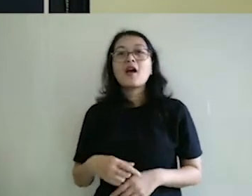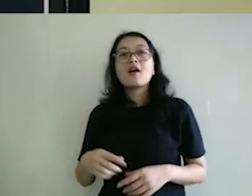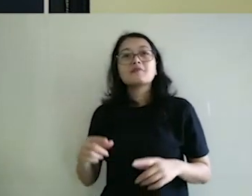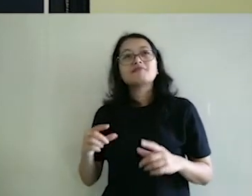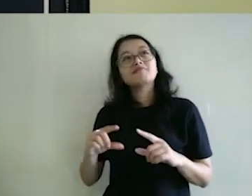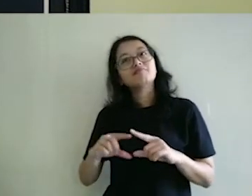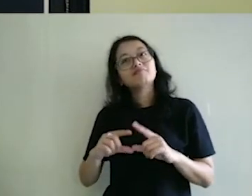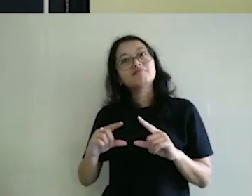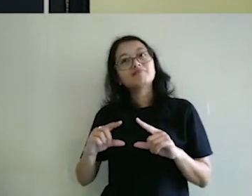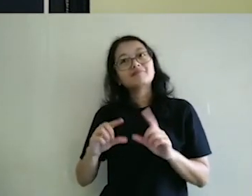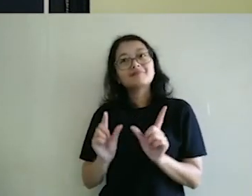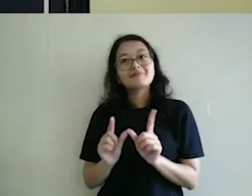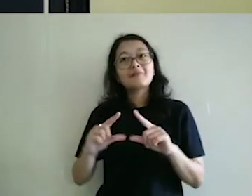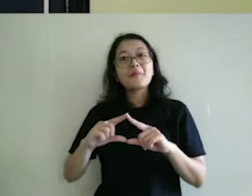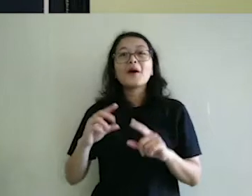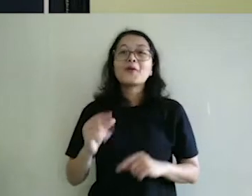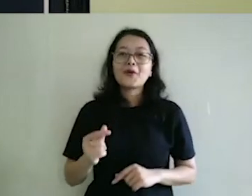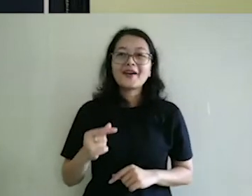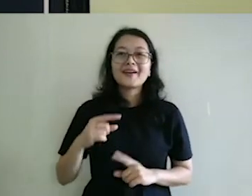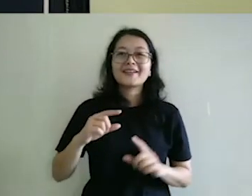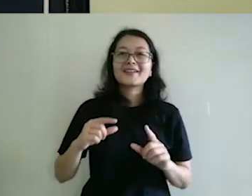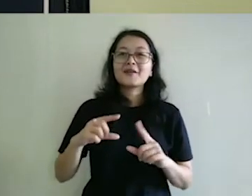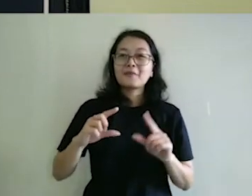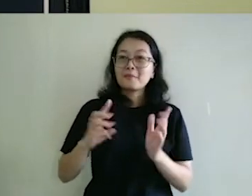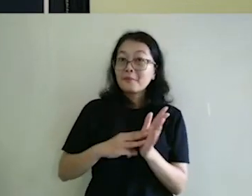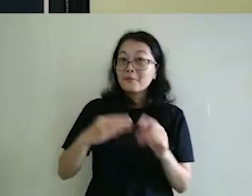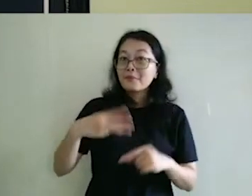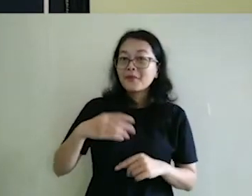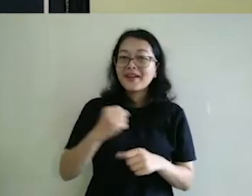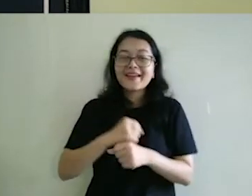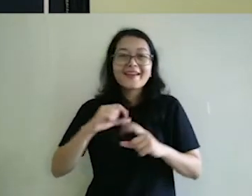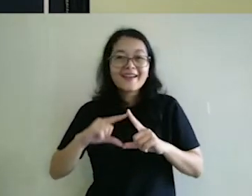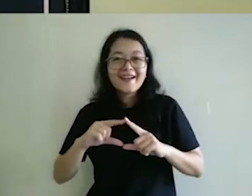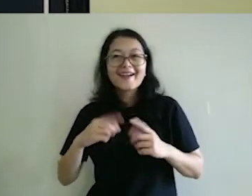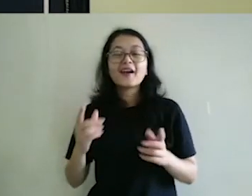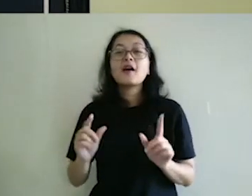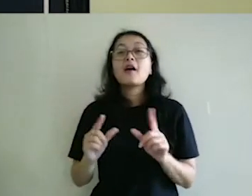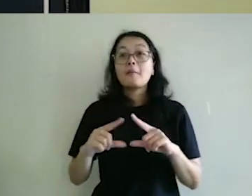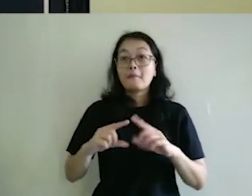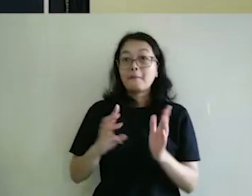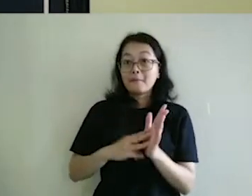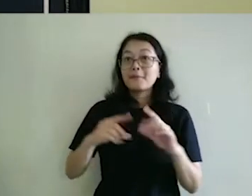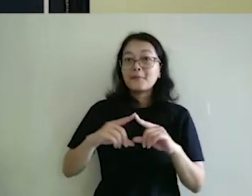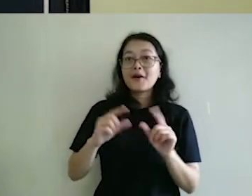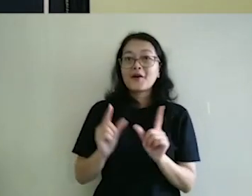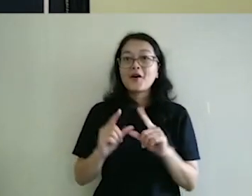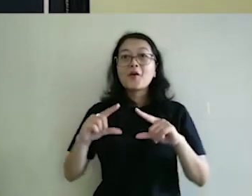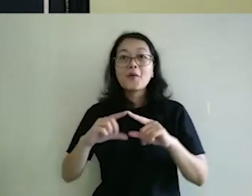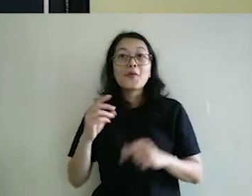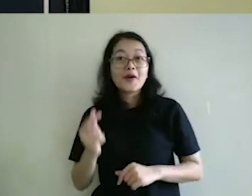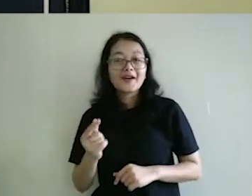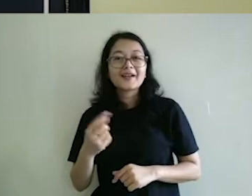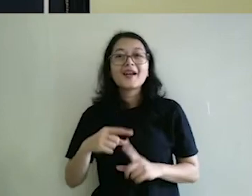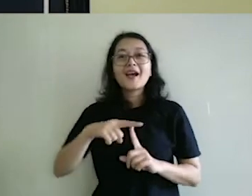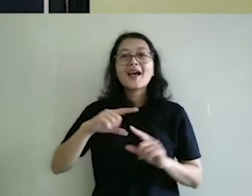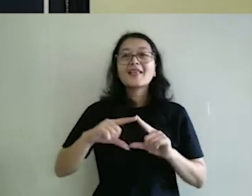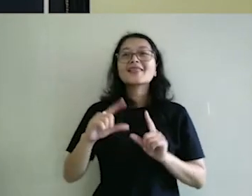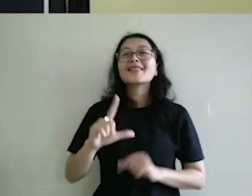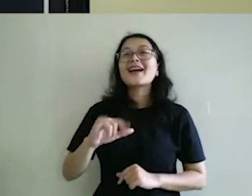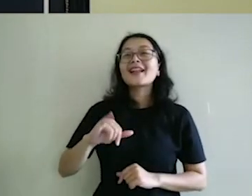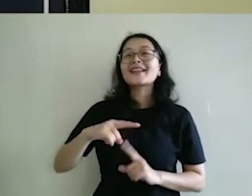putri, mawar talita, dan nama yang lain. Nah,